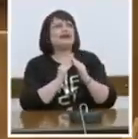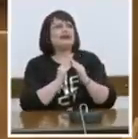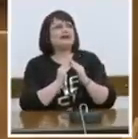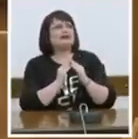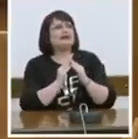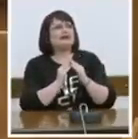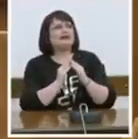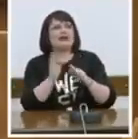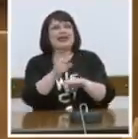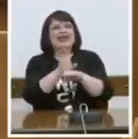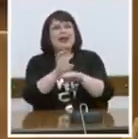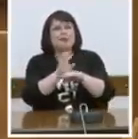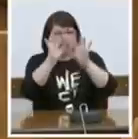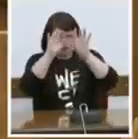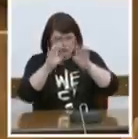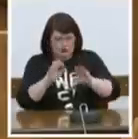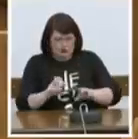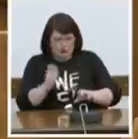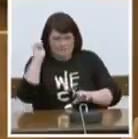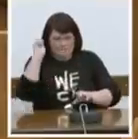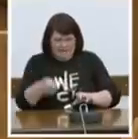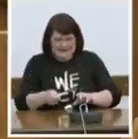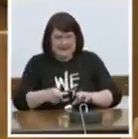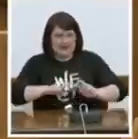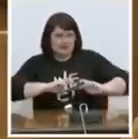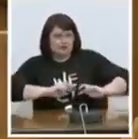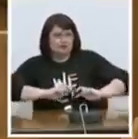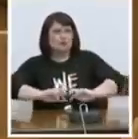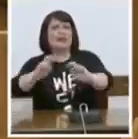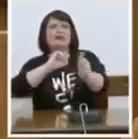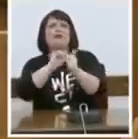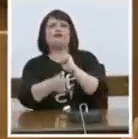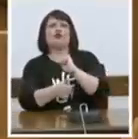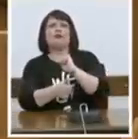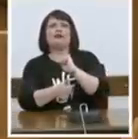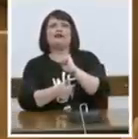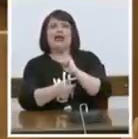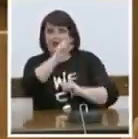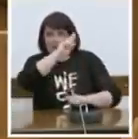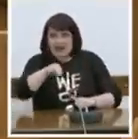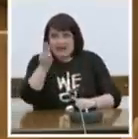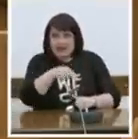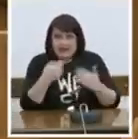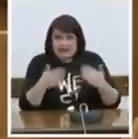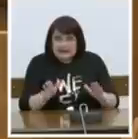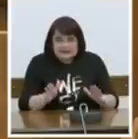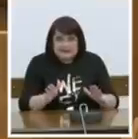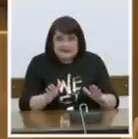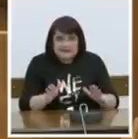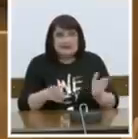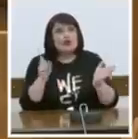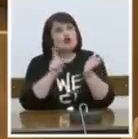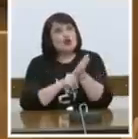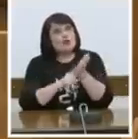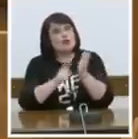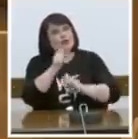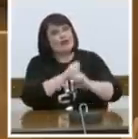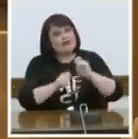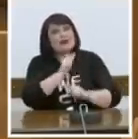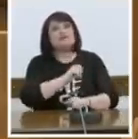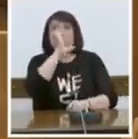ηλεκτρονικούς πληστηριασμούς. Τι θα κάνετε? Θα τους καταργήσετε? Θα θεσμοθετήσετε το